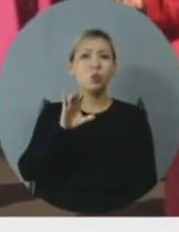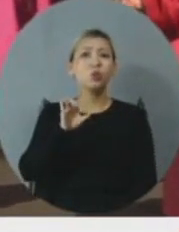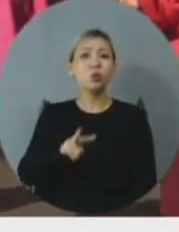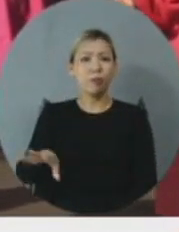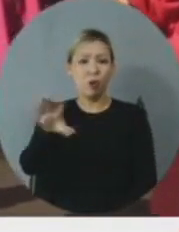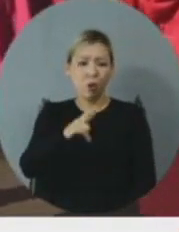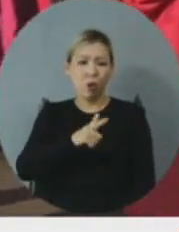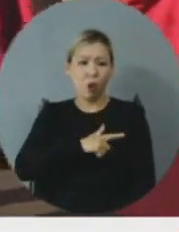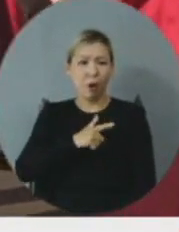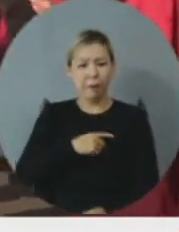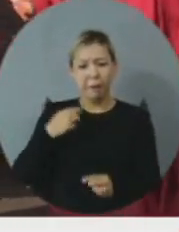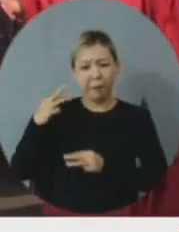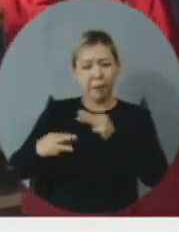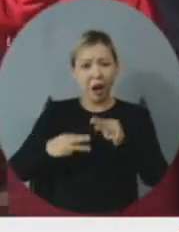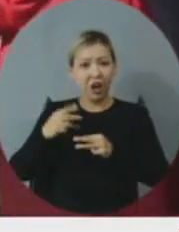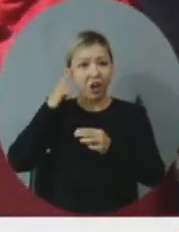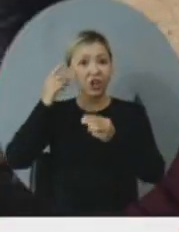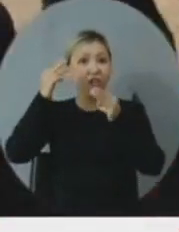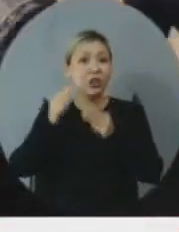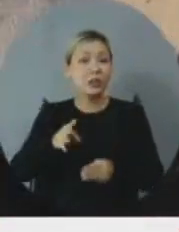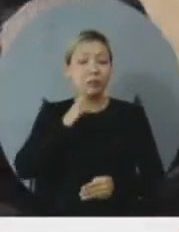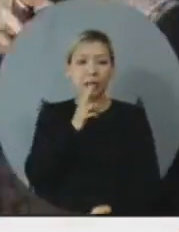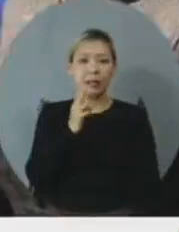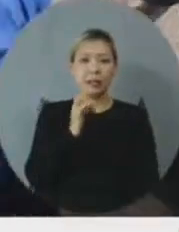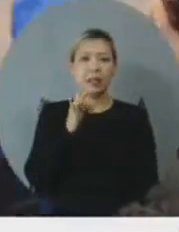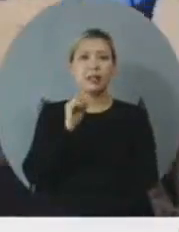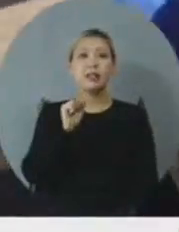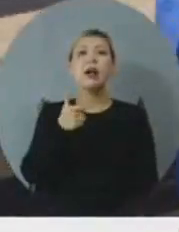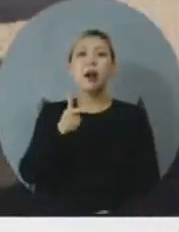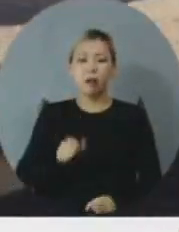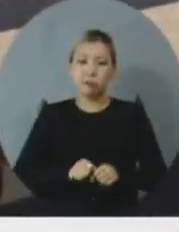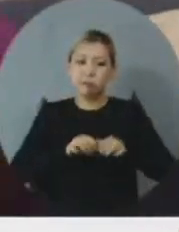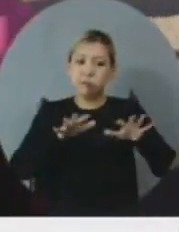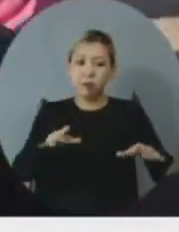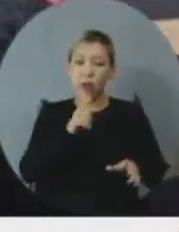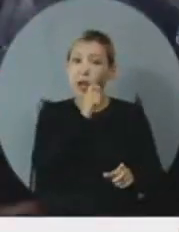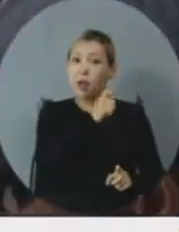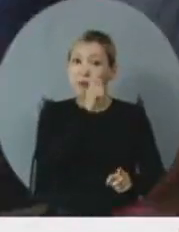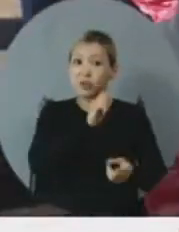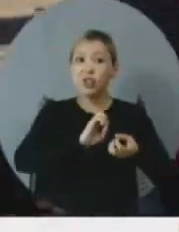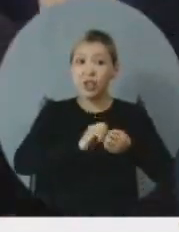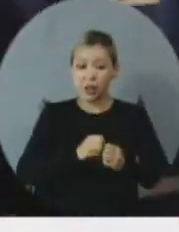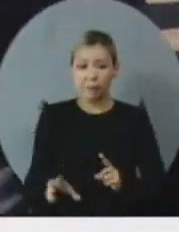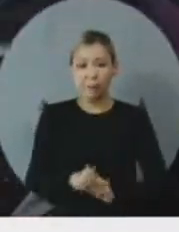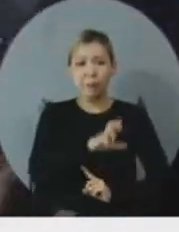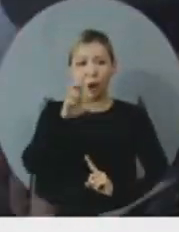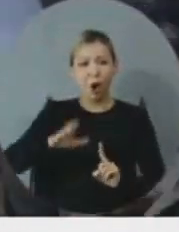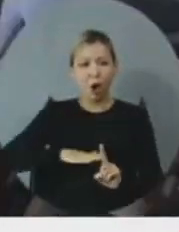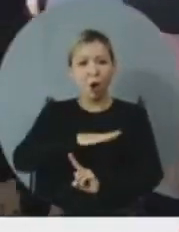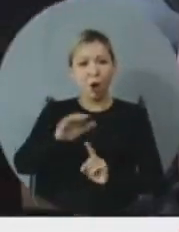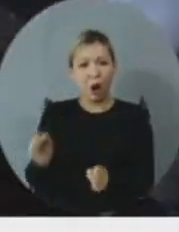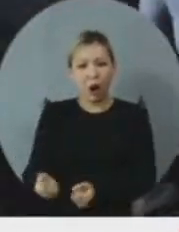гомдол маргааныг нэгтгэж шийдэх үднээс засваргийн химжилт хийх газрын хурс болоод байгаль орчинд учруулж